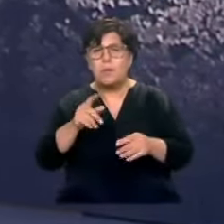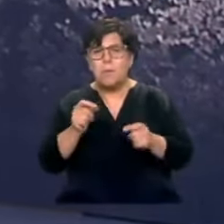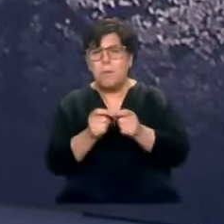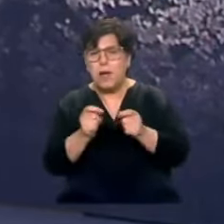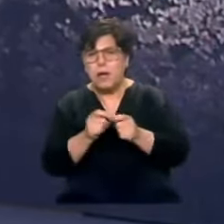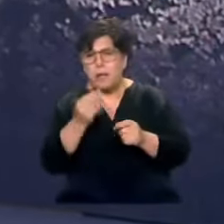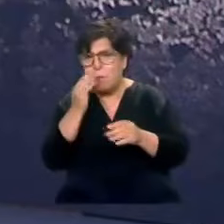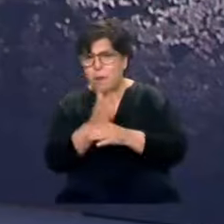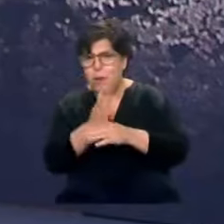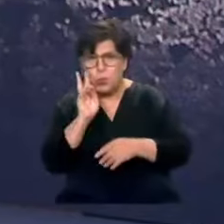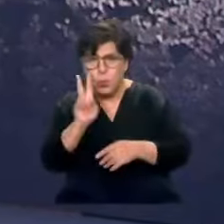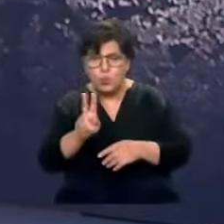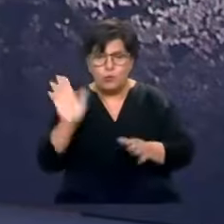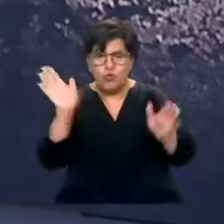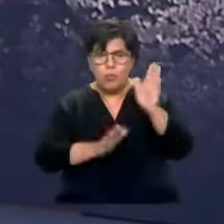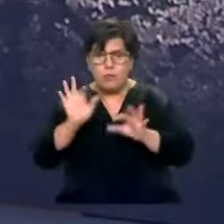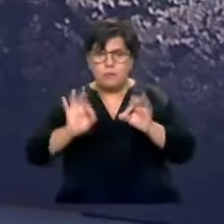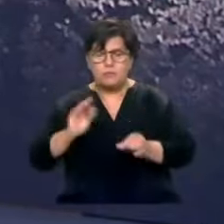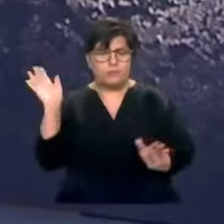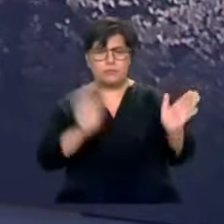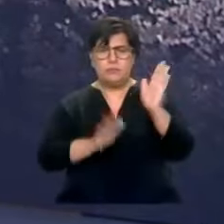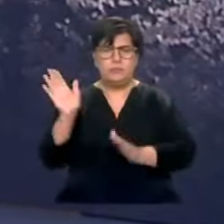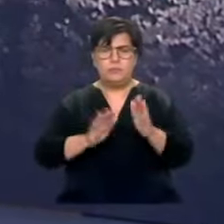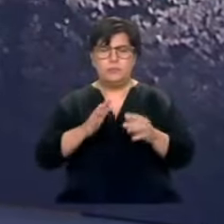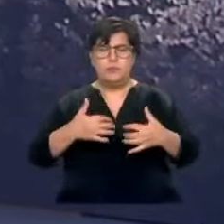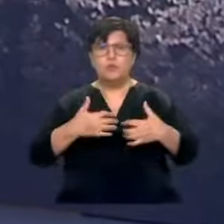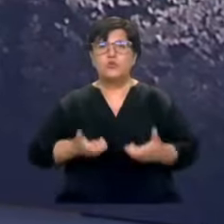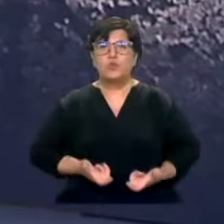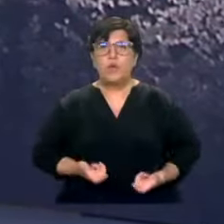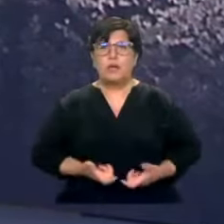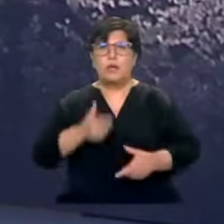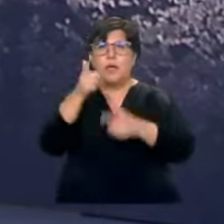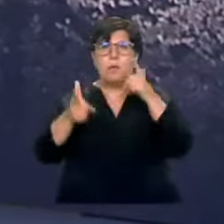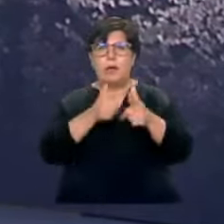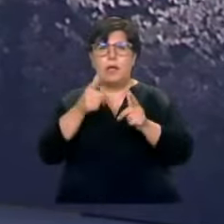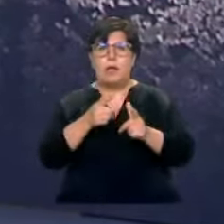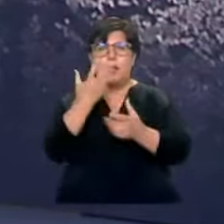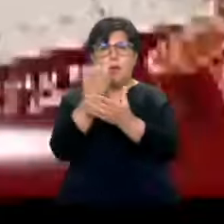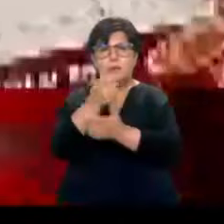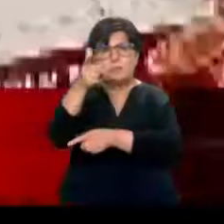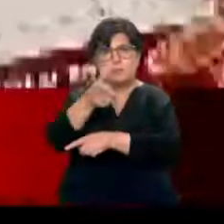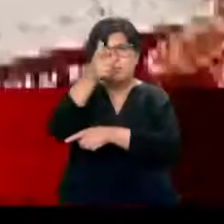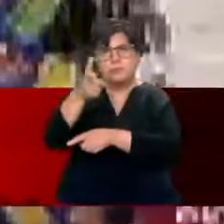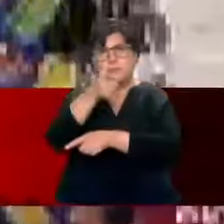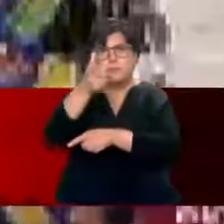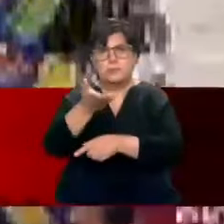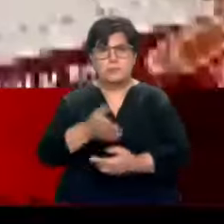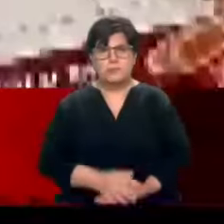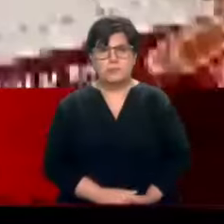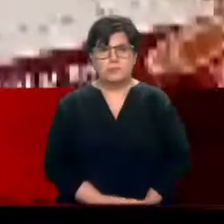görünce vurmaya başladı. Küçük çocuğun tartaklandığı anlarda güvenlik kamerası da kayıttaydı.